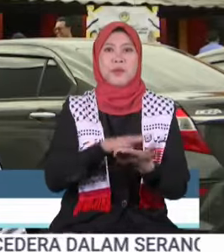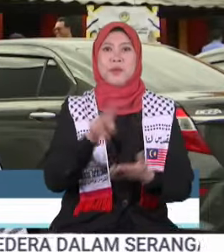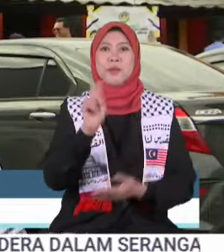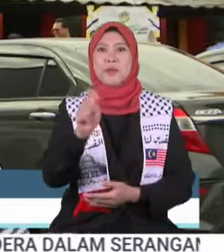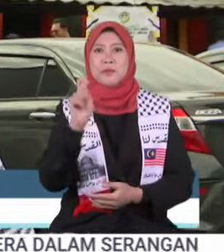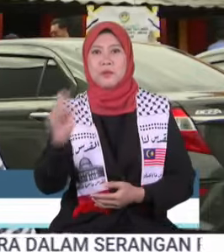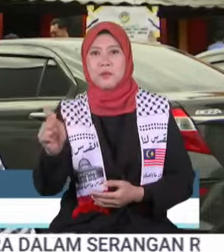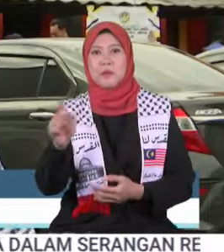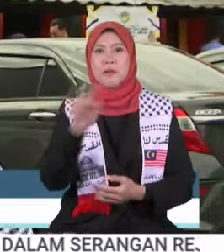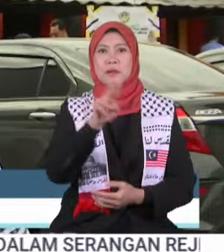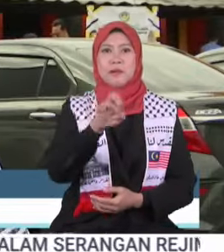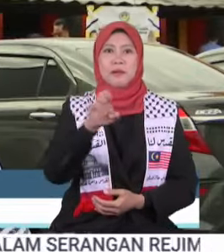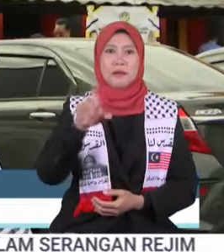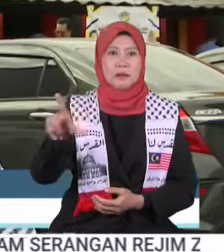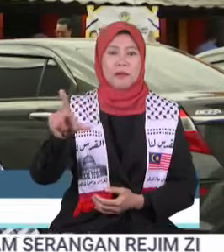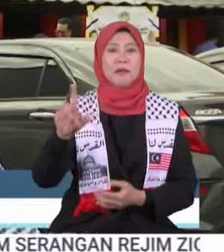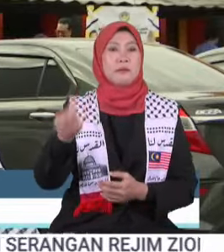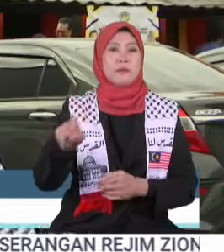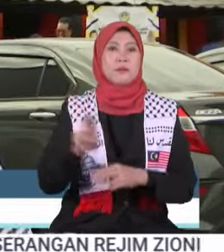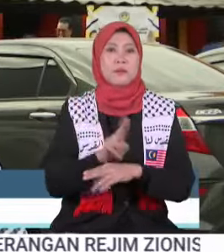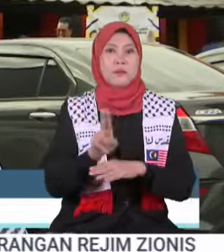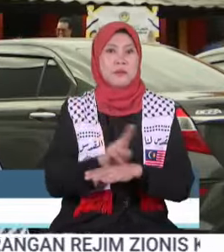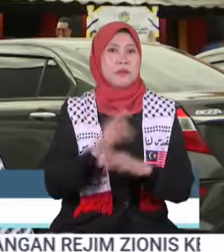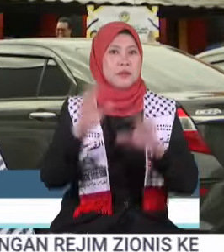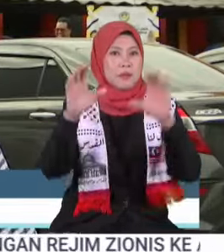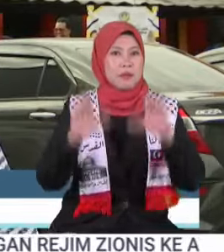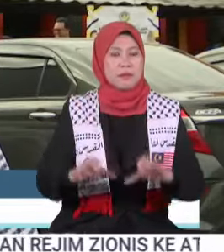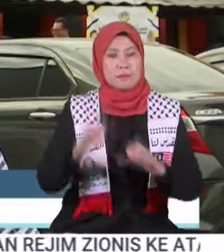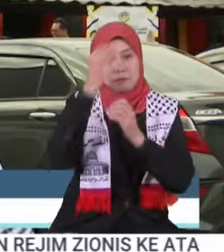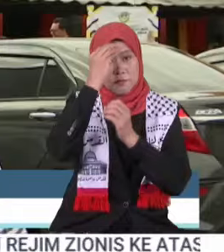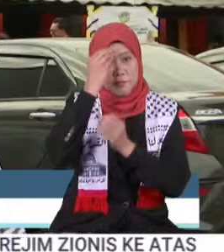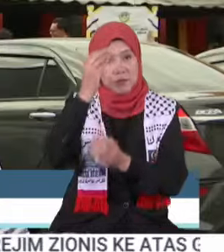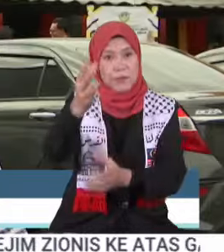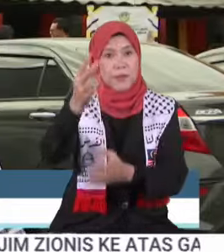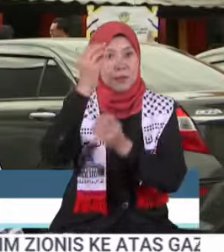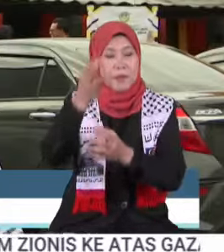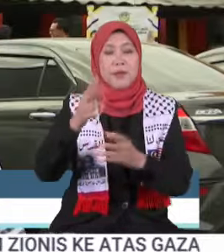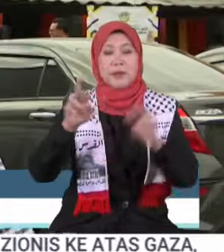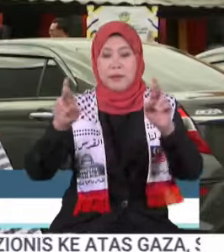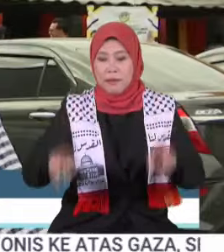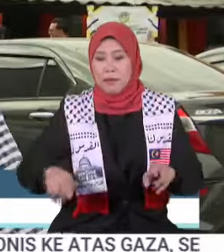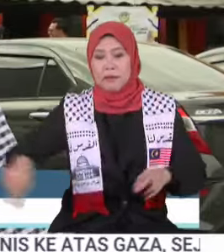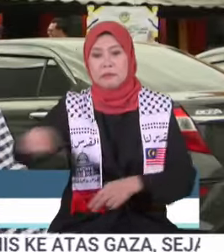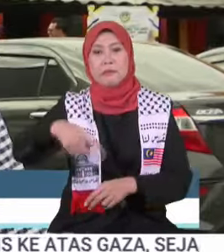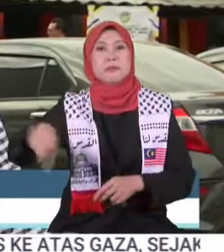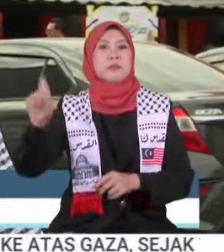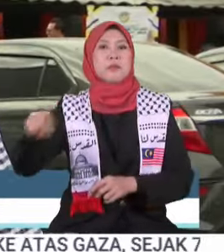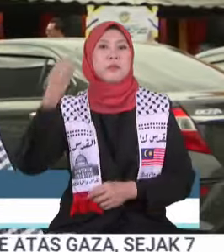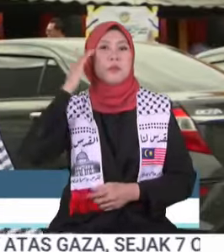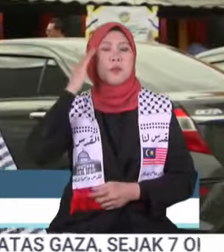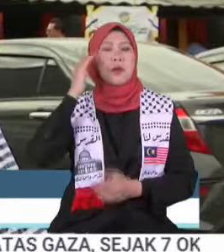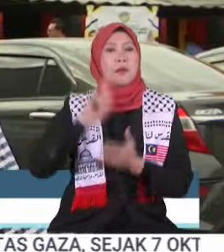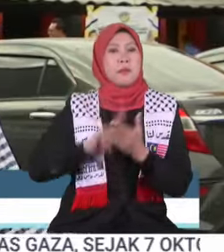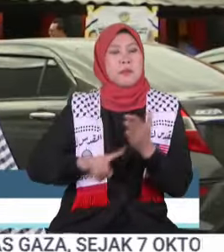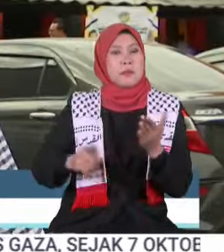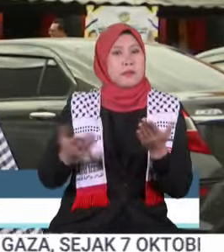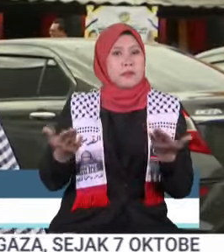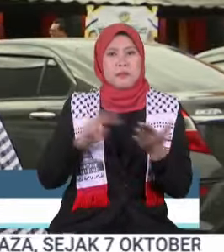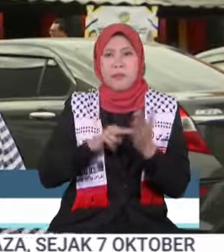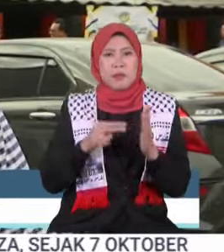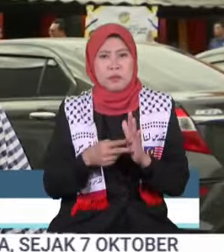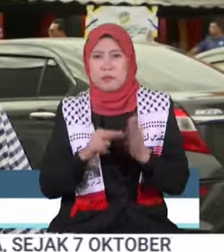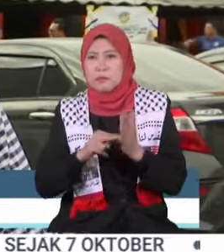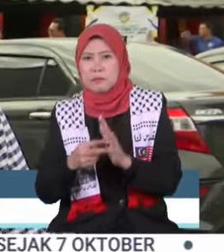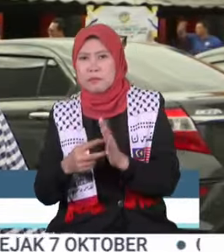IG real kita perlu gunakan kaedah kaedah media baru supaya rakyat dapat jelas dan dapat terima Apa yang